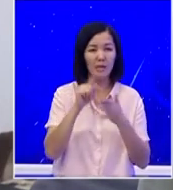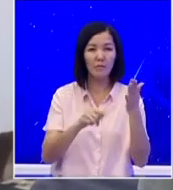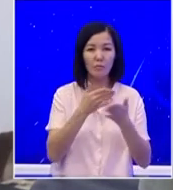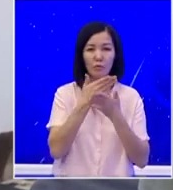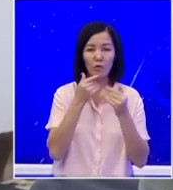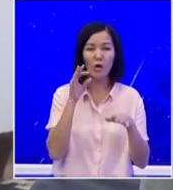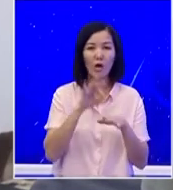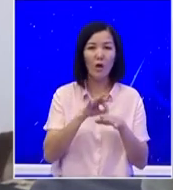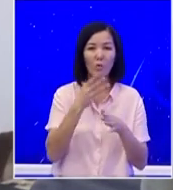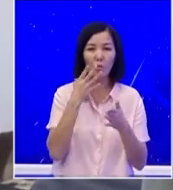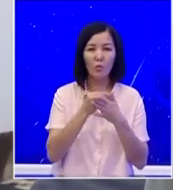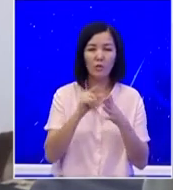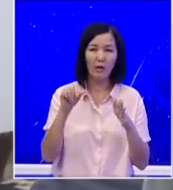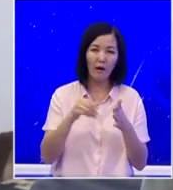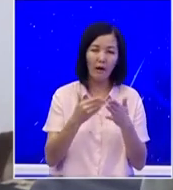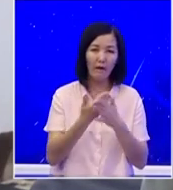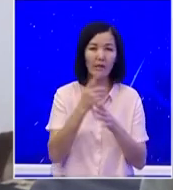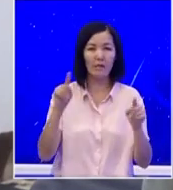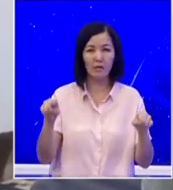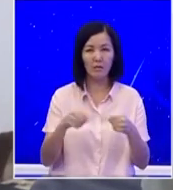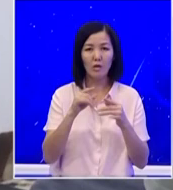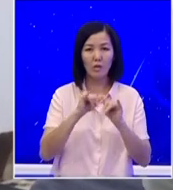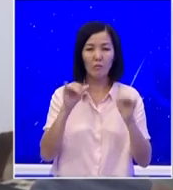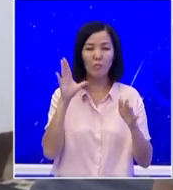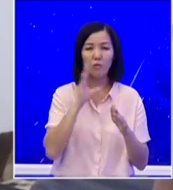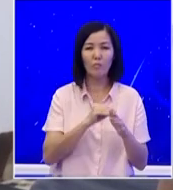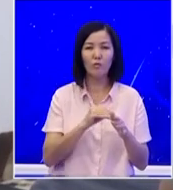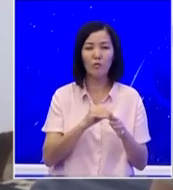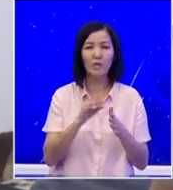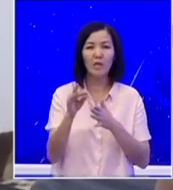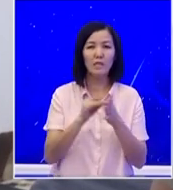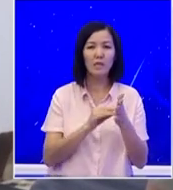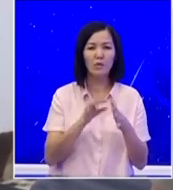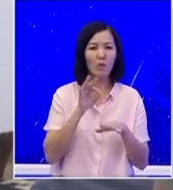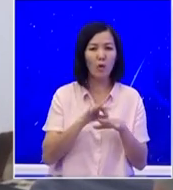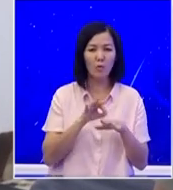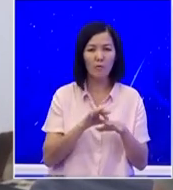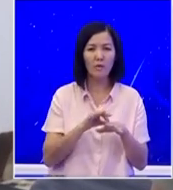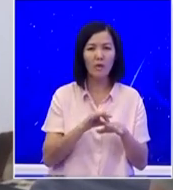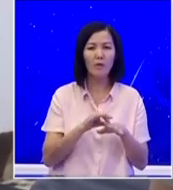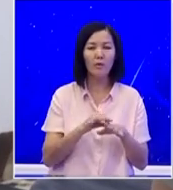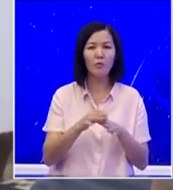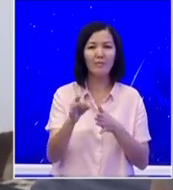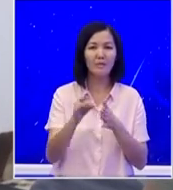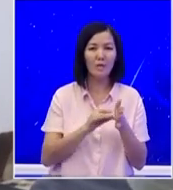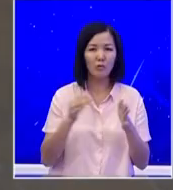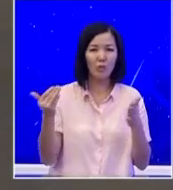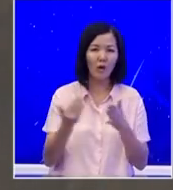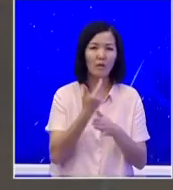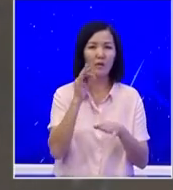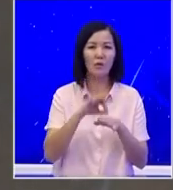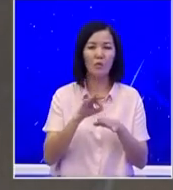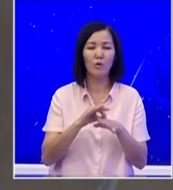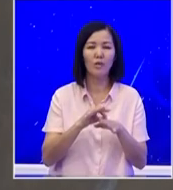ауру қай кезде өзін қалай көрсететіні белгісіз екен. Мысалы, бір уақытта еш жерің мазаламай жүреді, кейін қайта пайда болады.